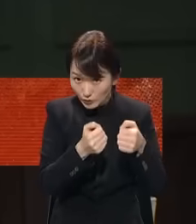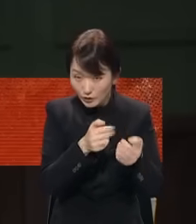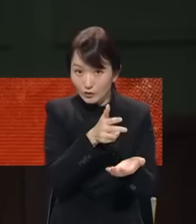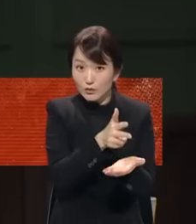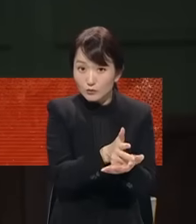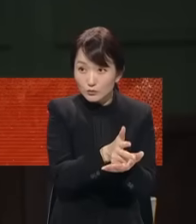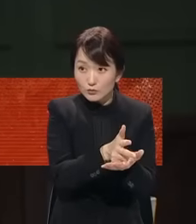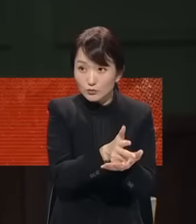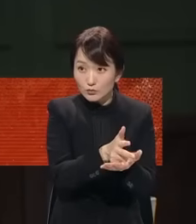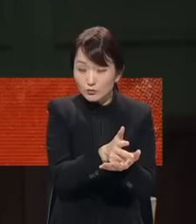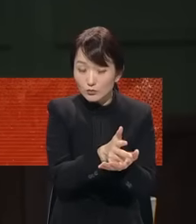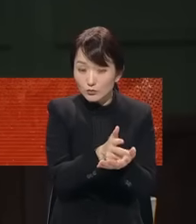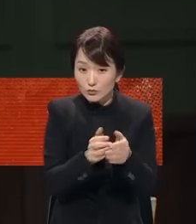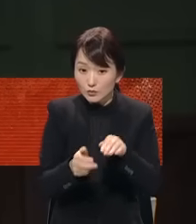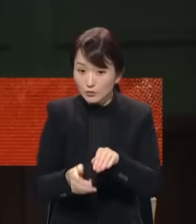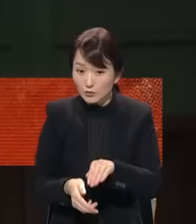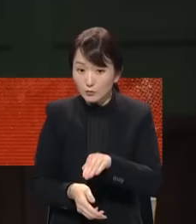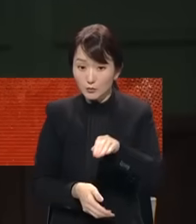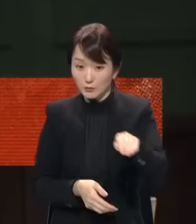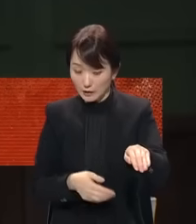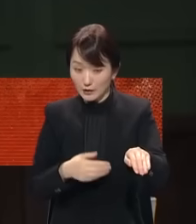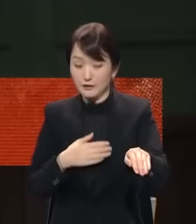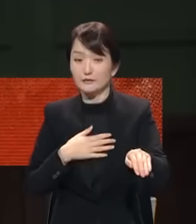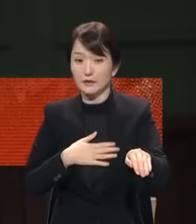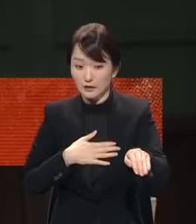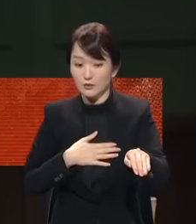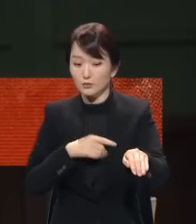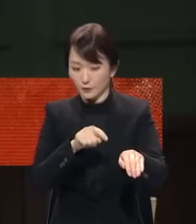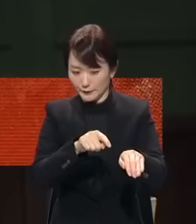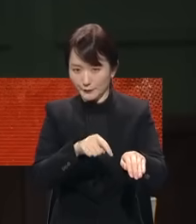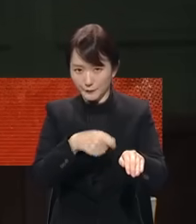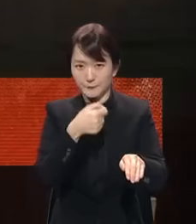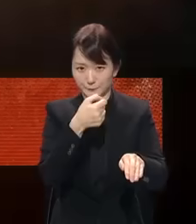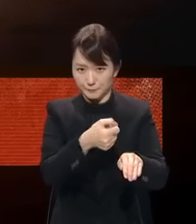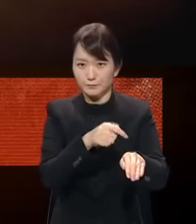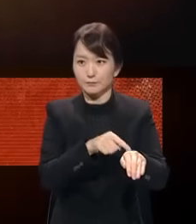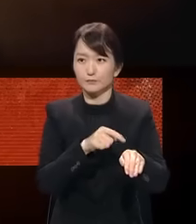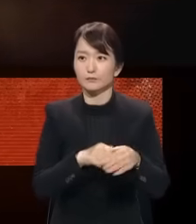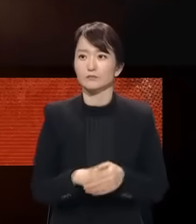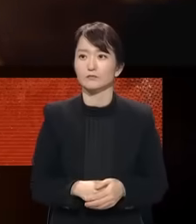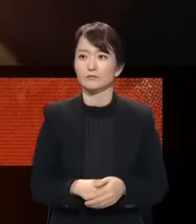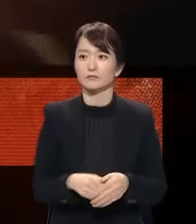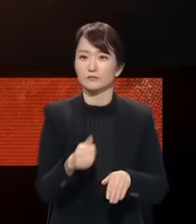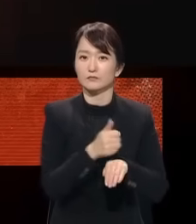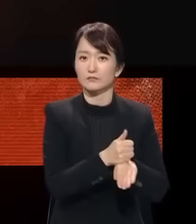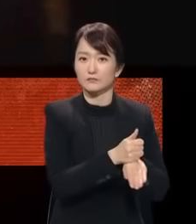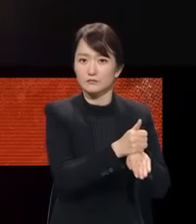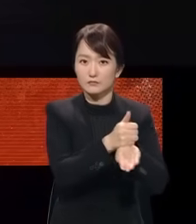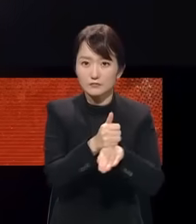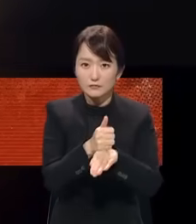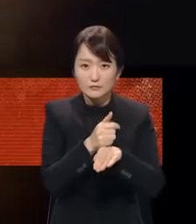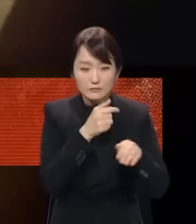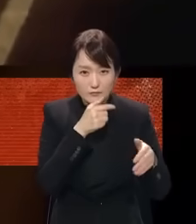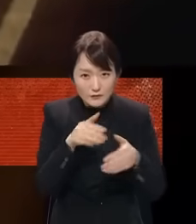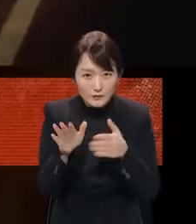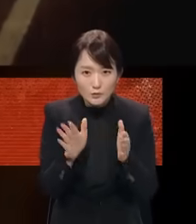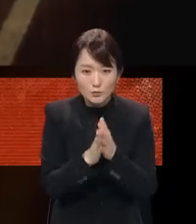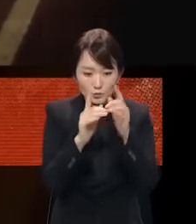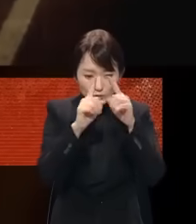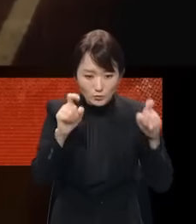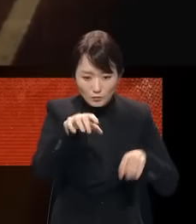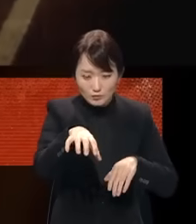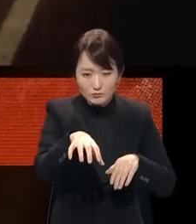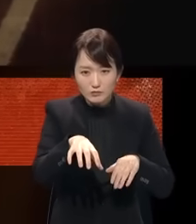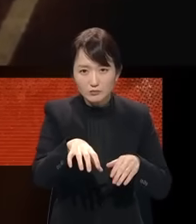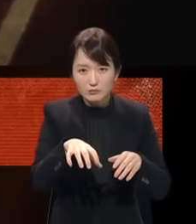있다가 빠진 차량 그거겠다 싶어가지고 한 대로 특정을 했습니다. 이 와중에 이 남성의 위치가 이 경기도 화성시로 바뀌었는데